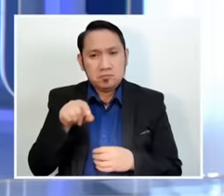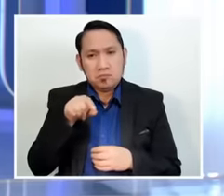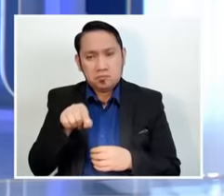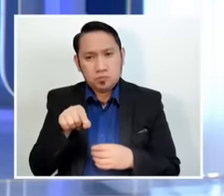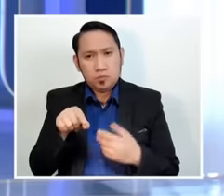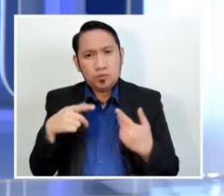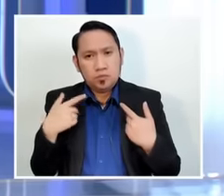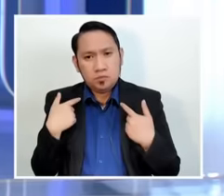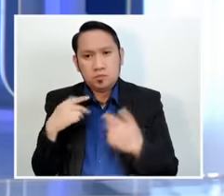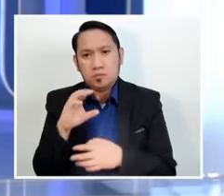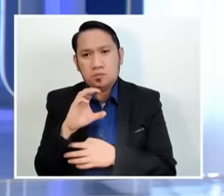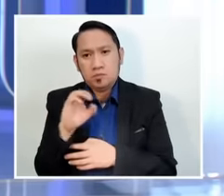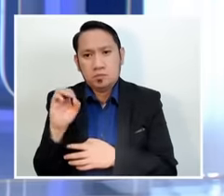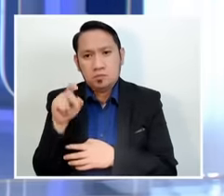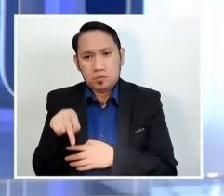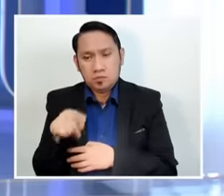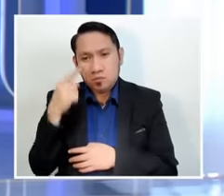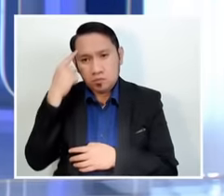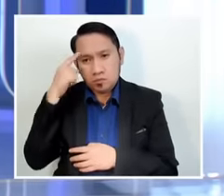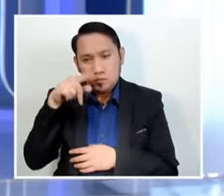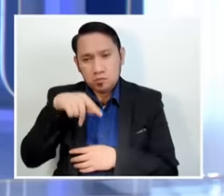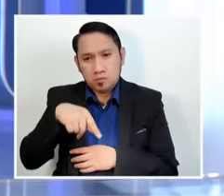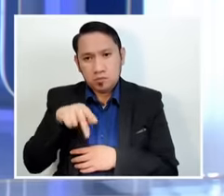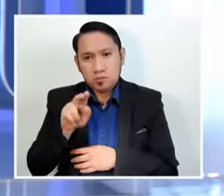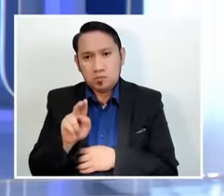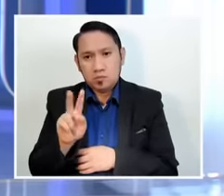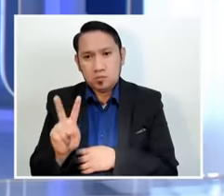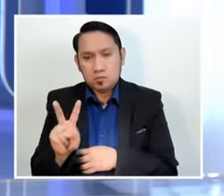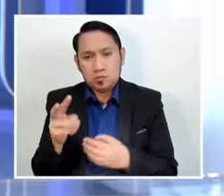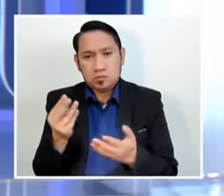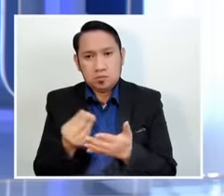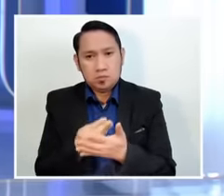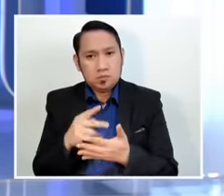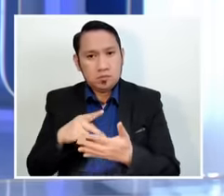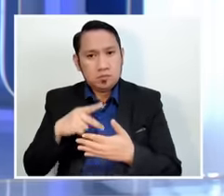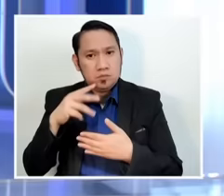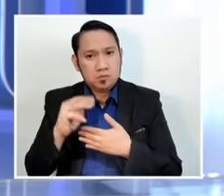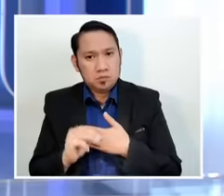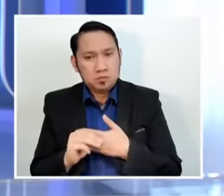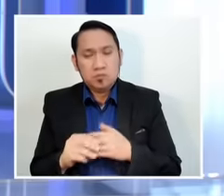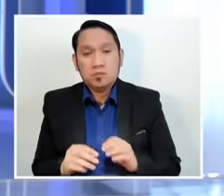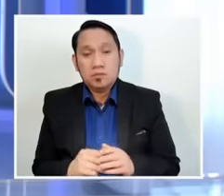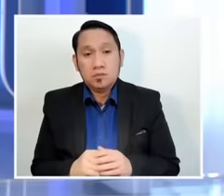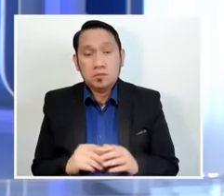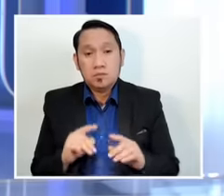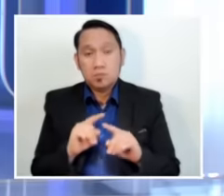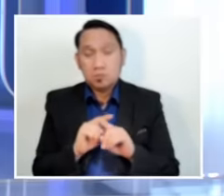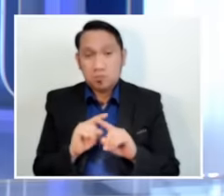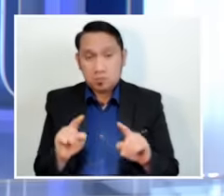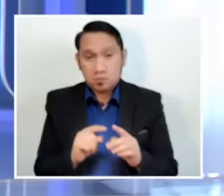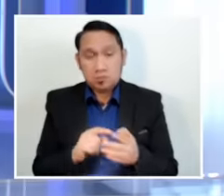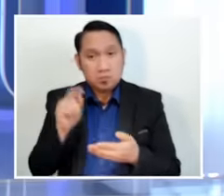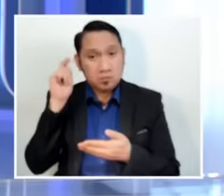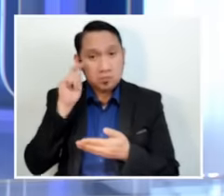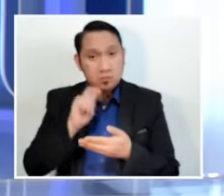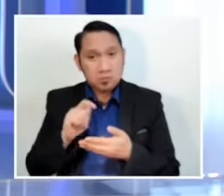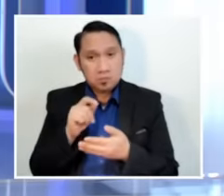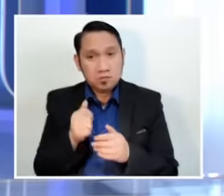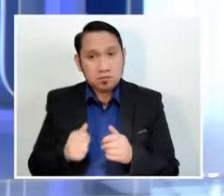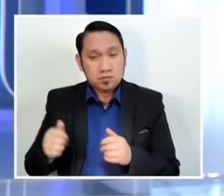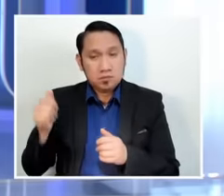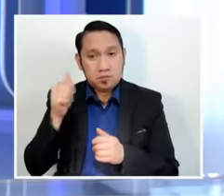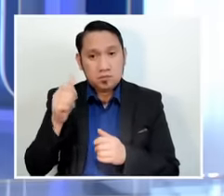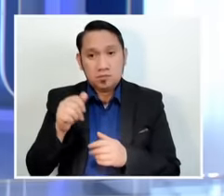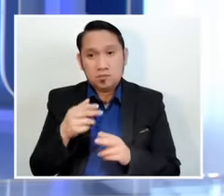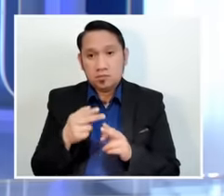kooperatiba para sa PUV modernization program. Pero giit ni Transportation Secretary Jaime Bautista,